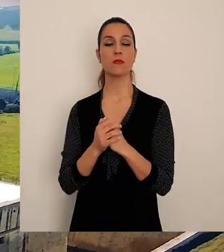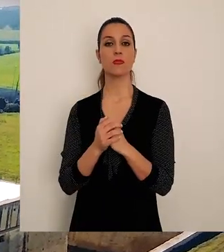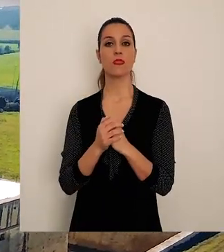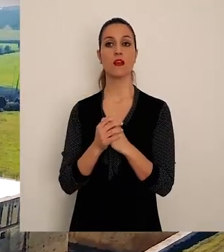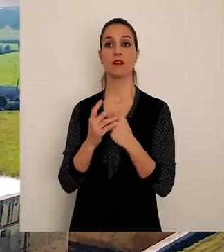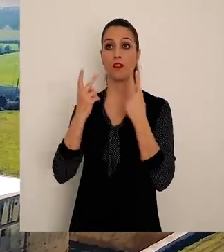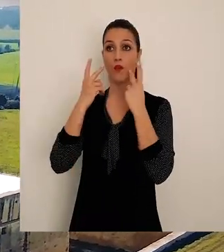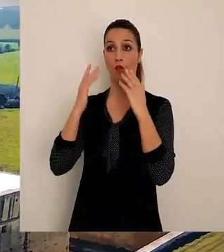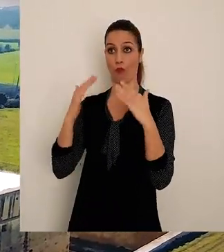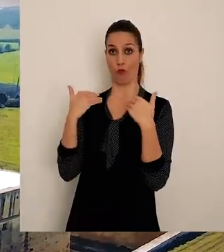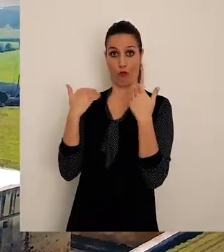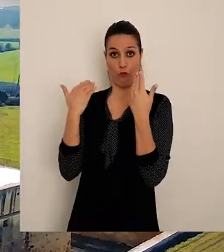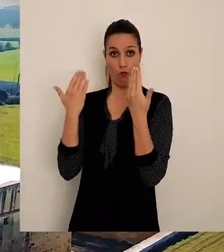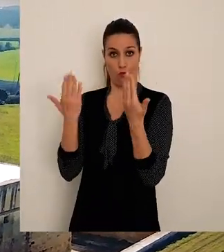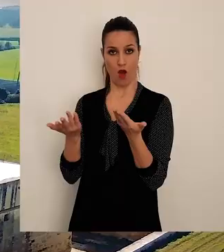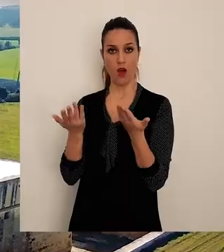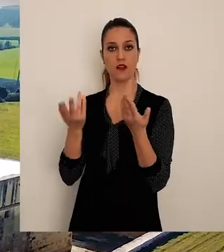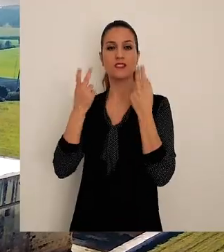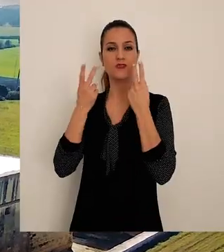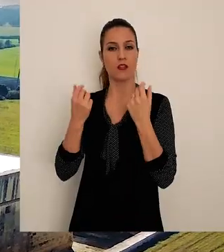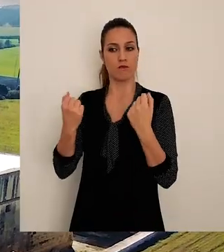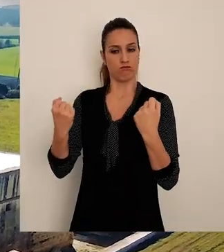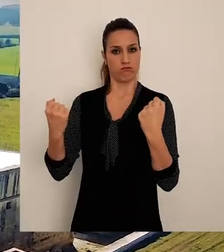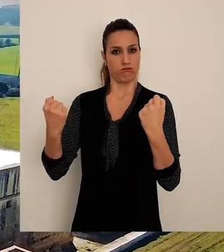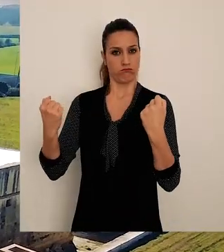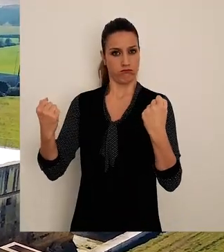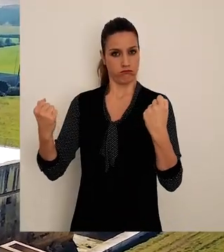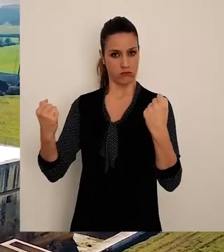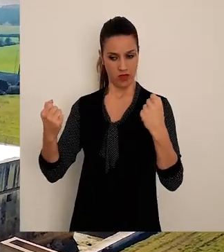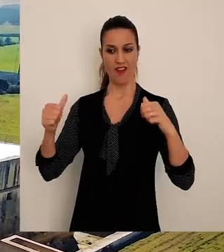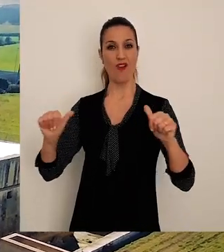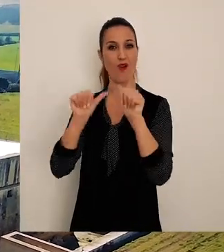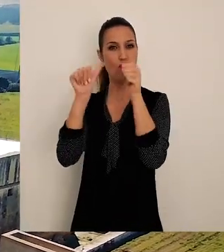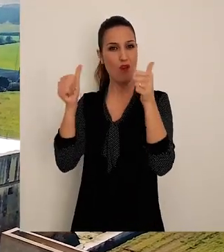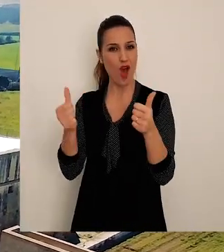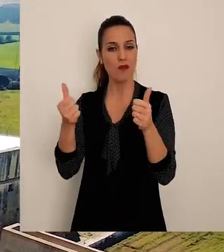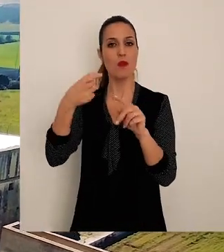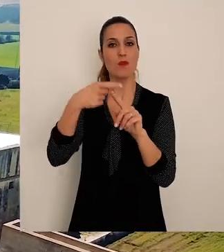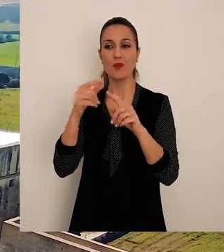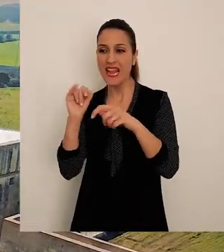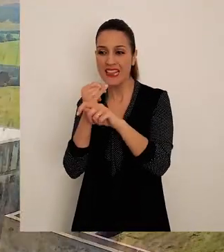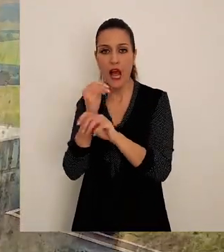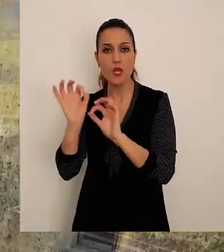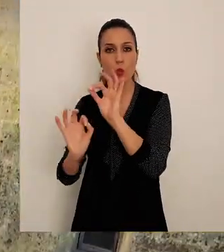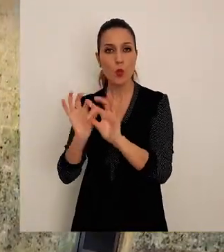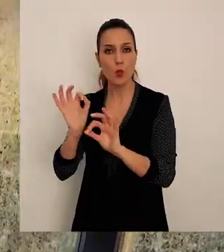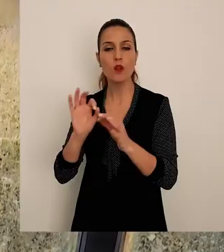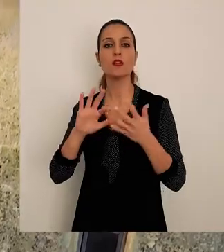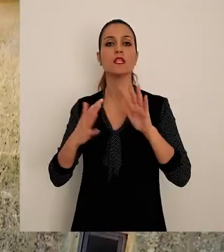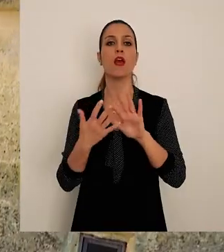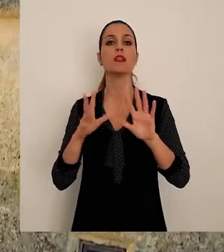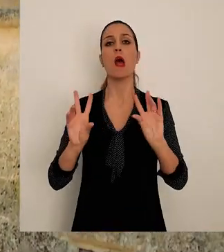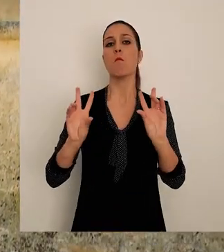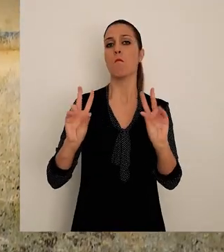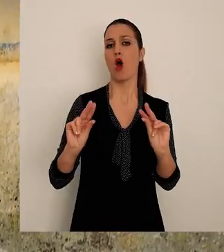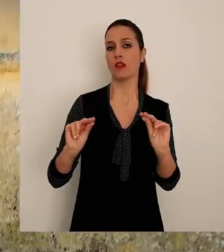La vista esterna del maniero denota la sua mole possente che, insieme alle sue forme ardite e ai dettagli curati, lo rendevano una struttura